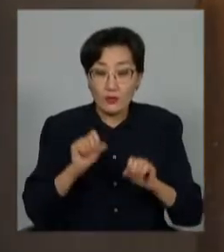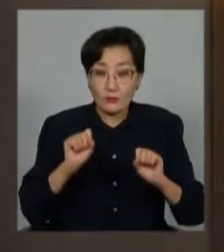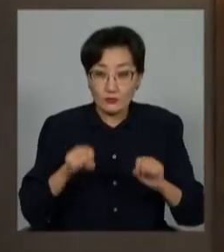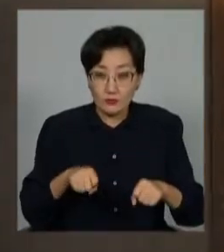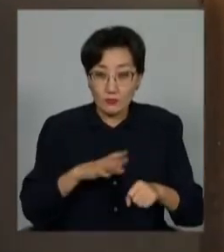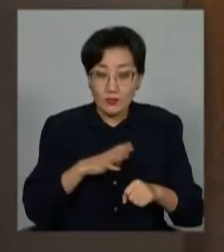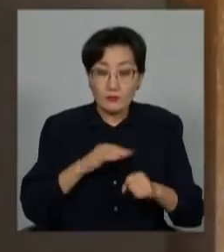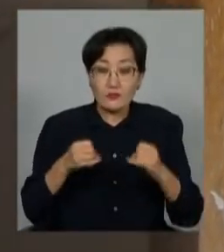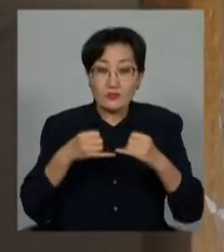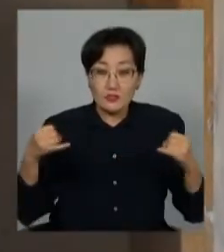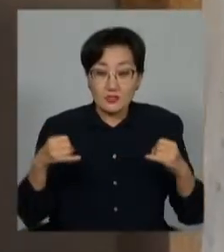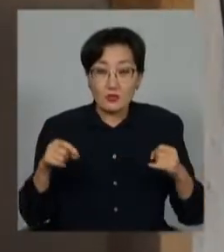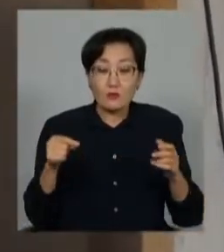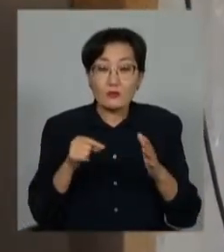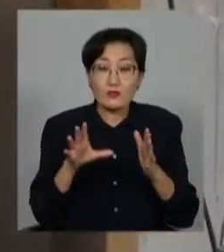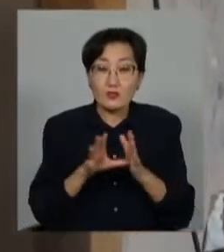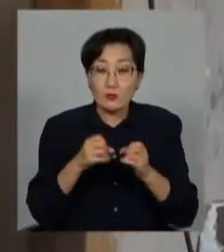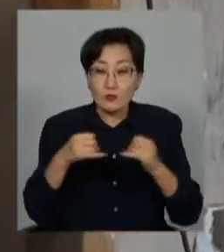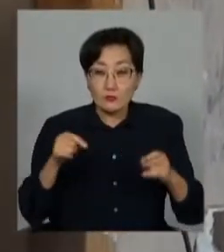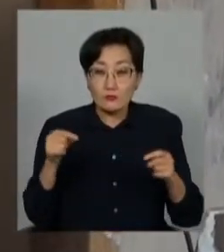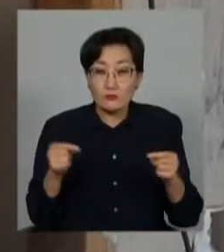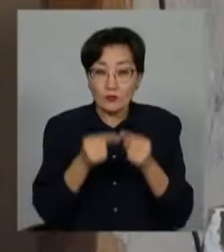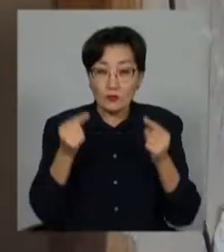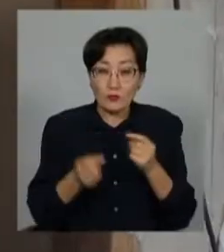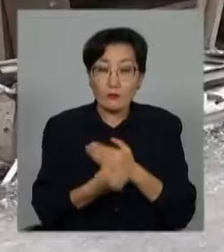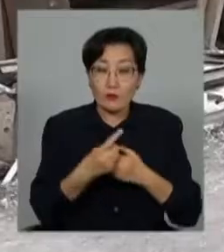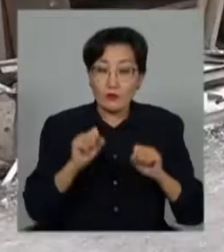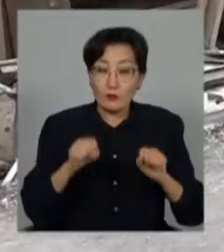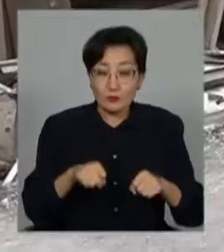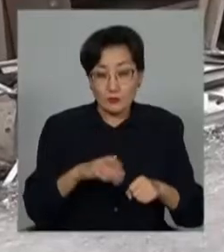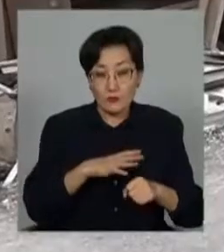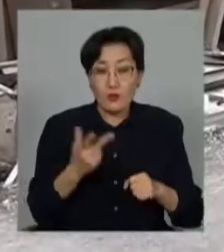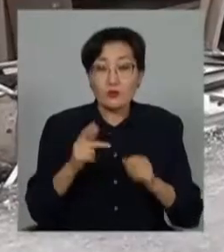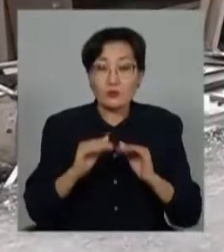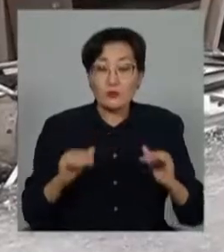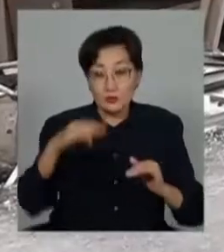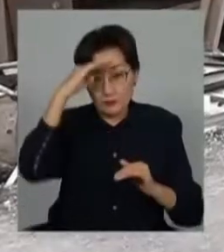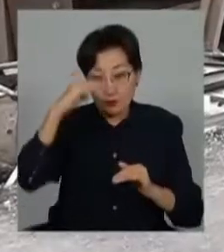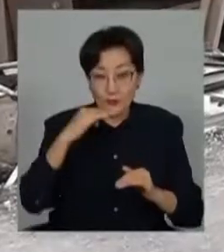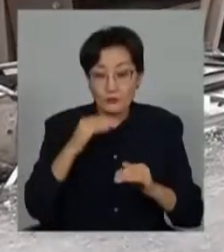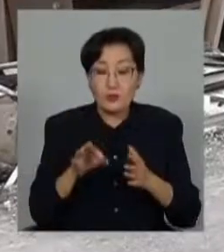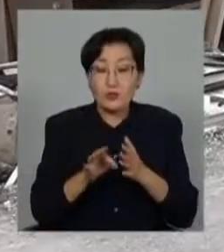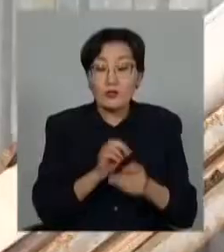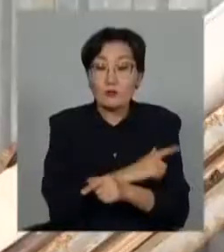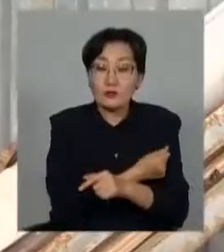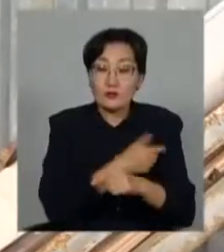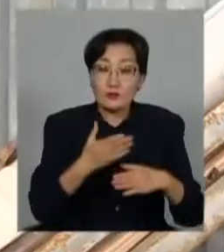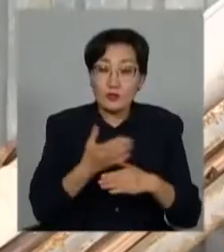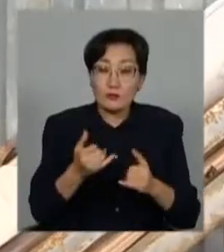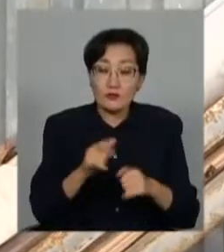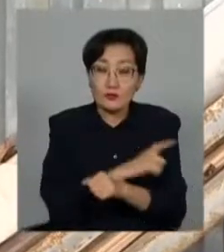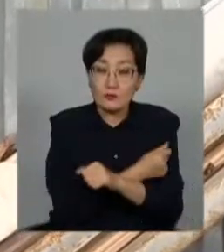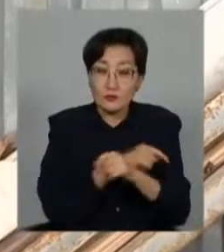себебі сымдардың қысқа тұйықталуынан болды ма деп топшылап отыр. Үш баланың әкесі қалалық жедел шұғыл көмек көрсету